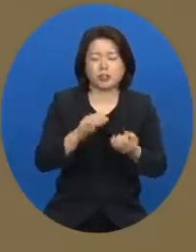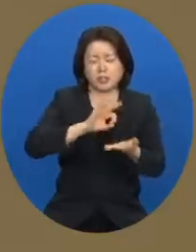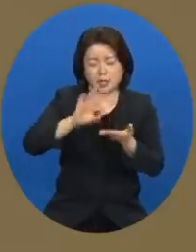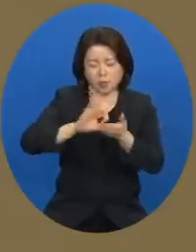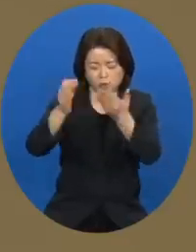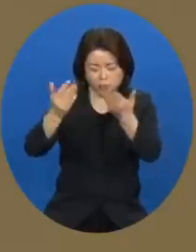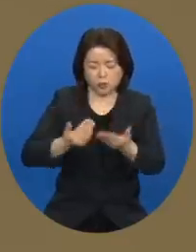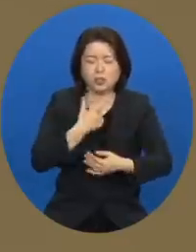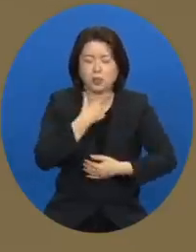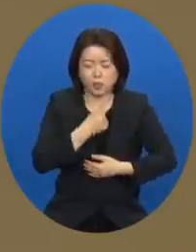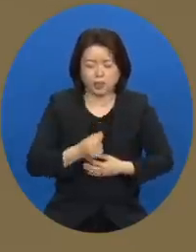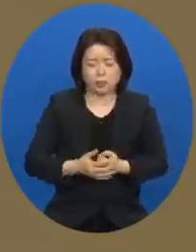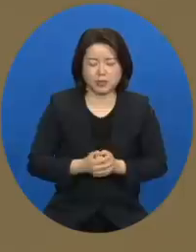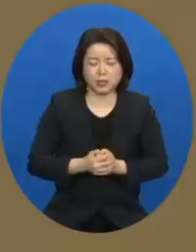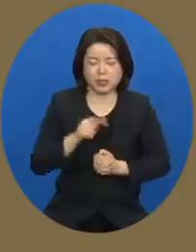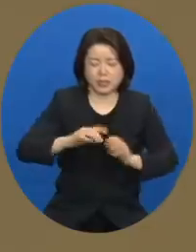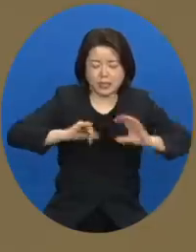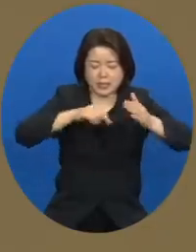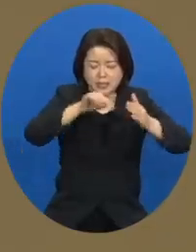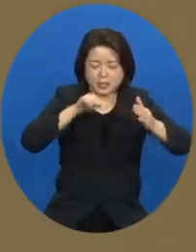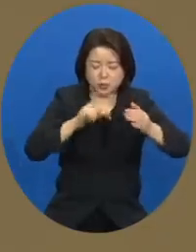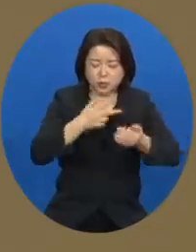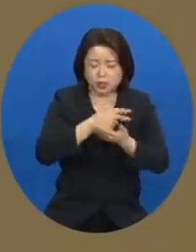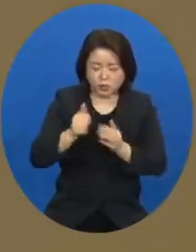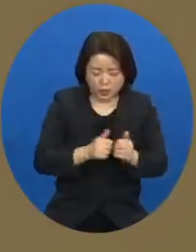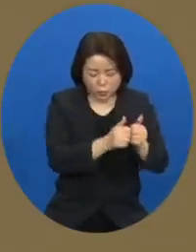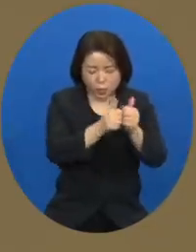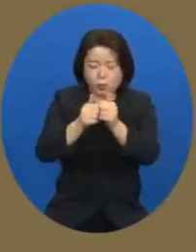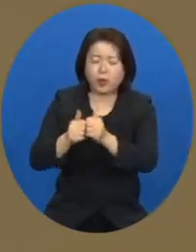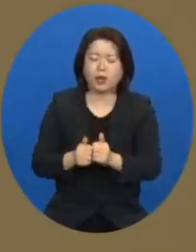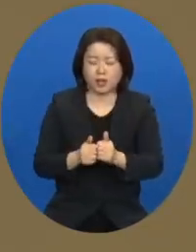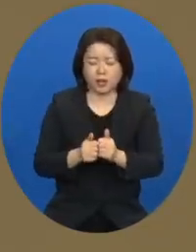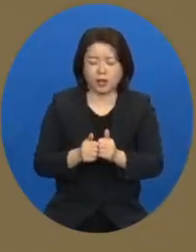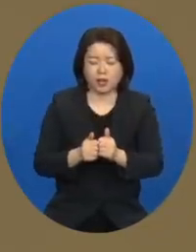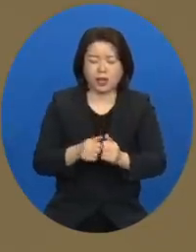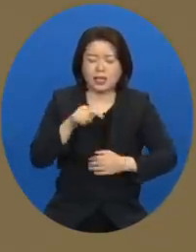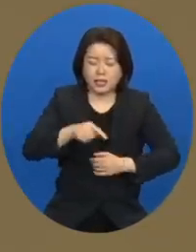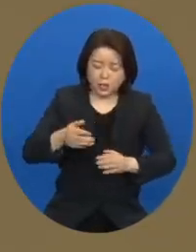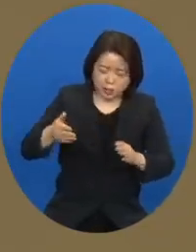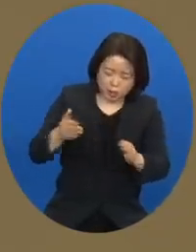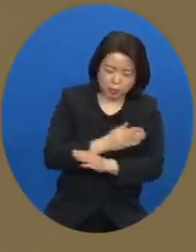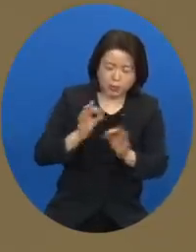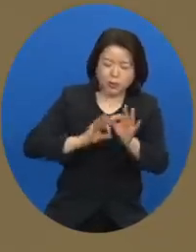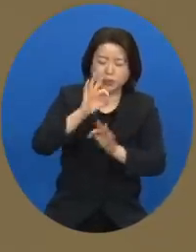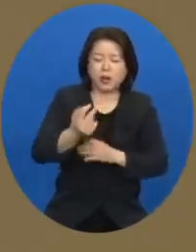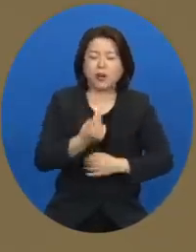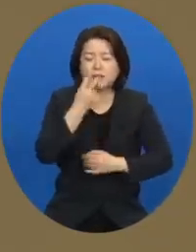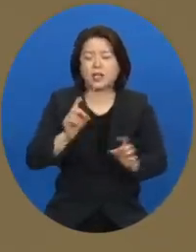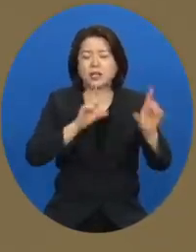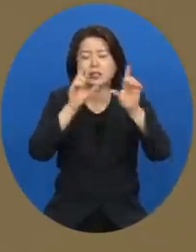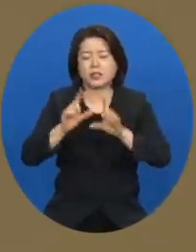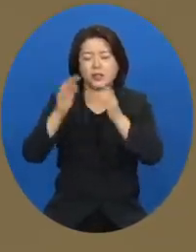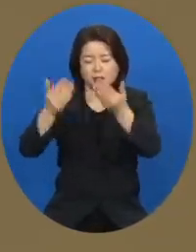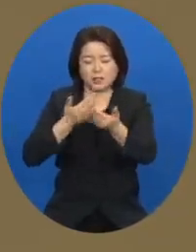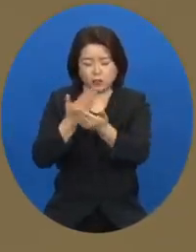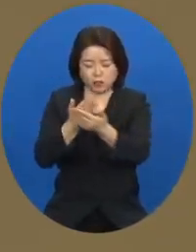원합니다. 이 땅에서 주님과 동행하면서 여기서부터 영생의 삶을 살게 하여